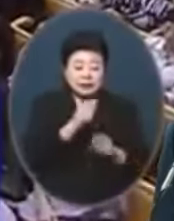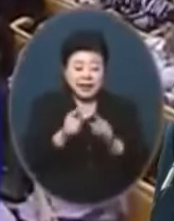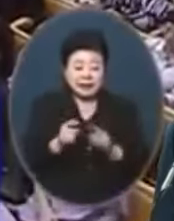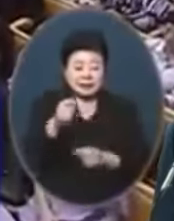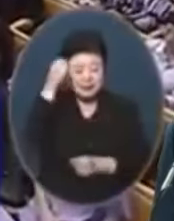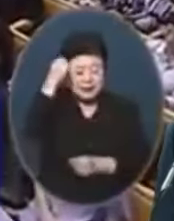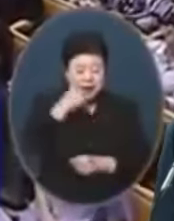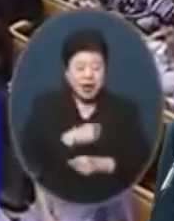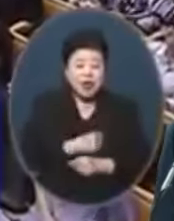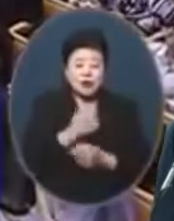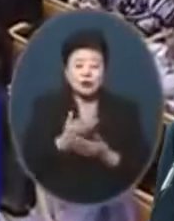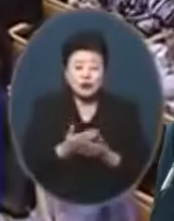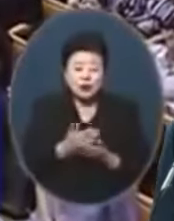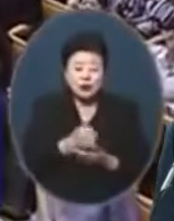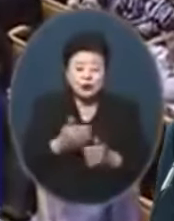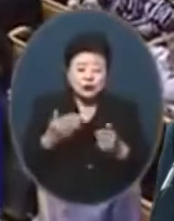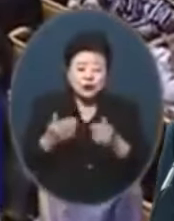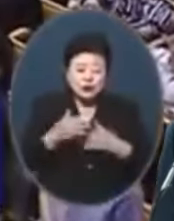말씀을 기억하소서.